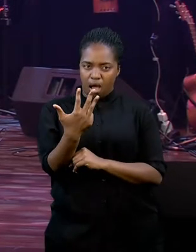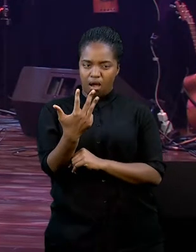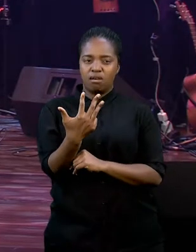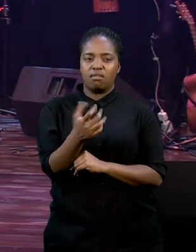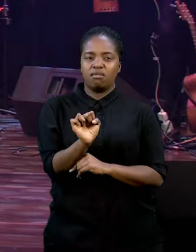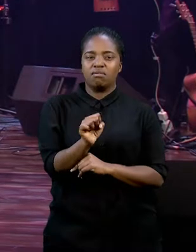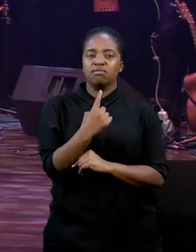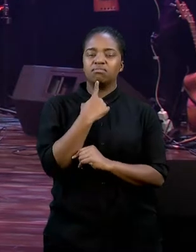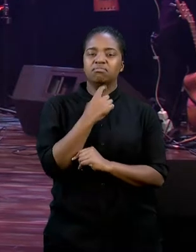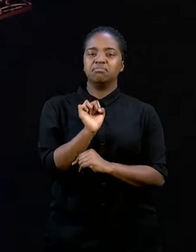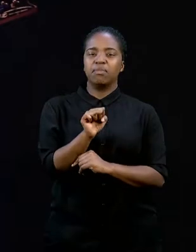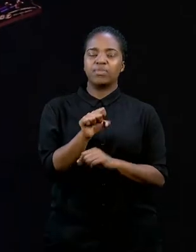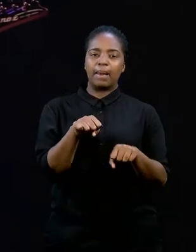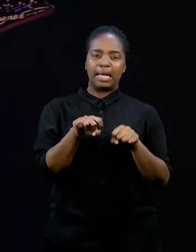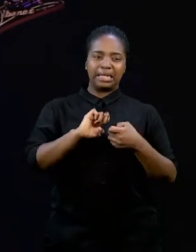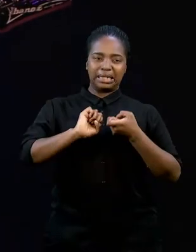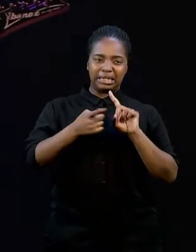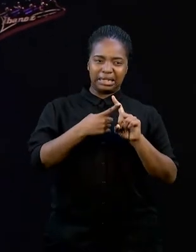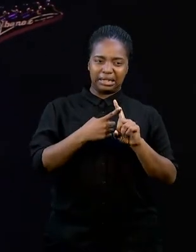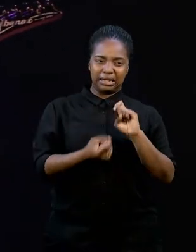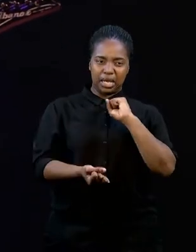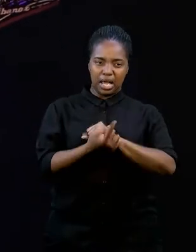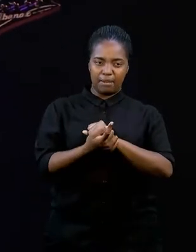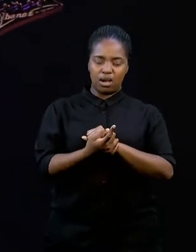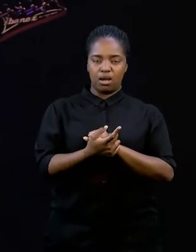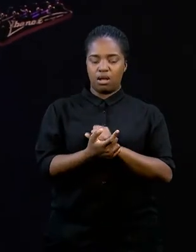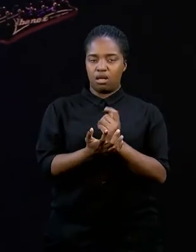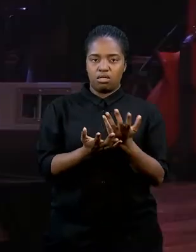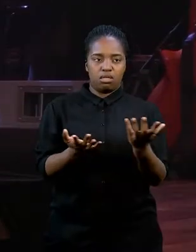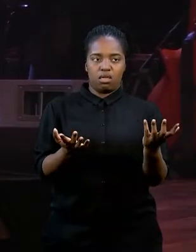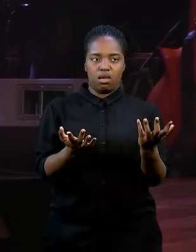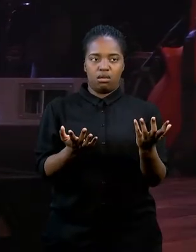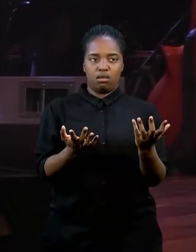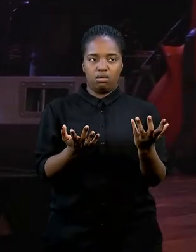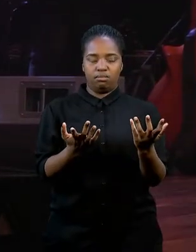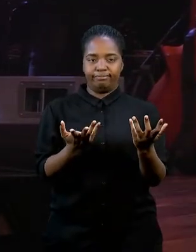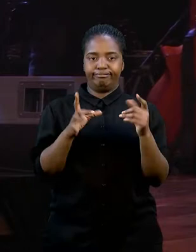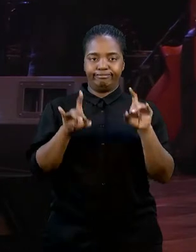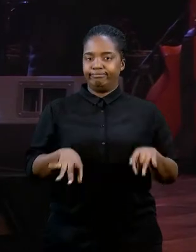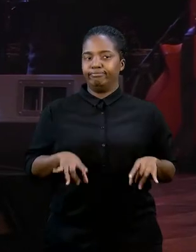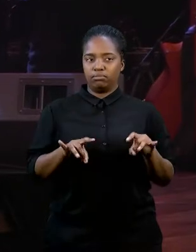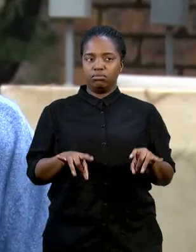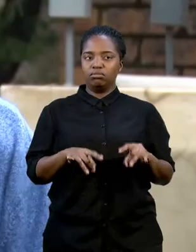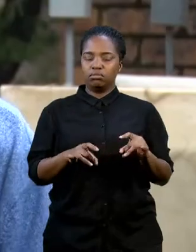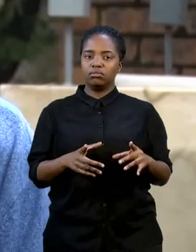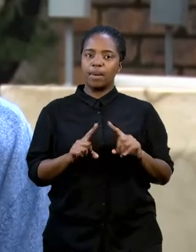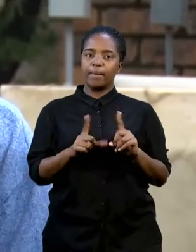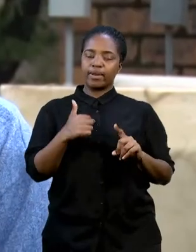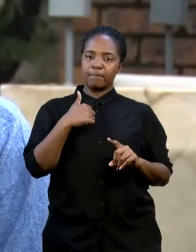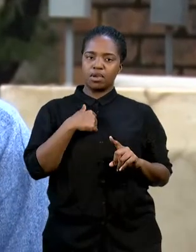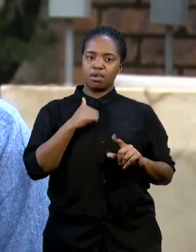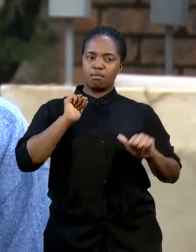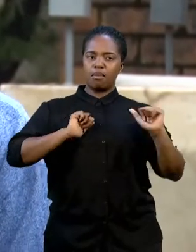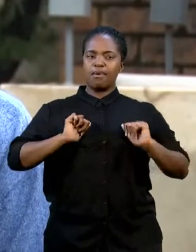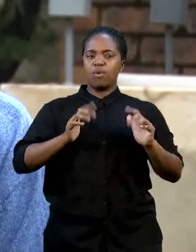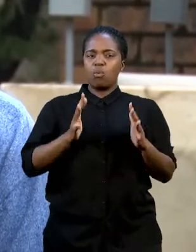gehad wat my lewe drasties verander het. Op 'n stadium denk jy, maar hoe gaan jy van hierdie omstandighede jouself kan uitleef en wees wie jy is uit jou